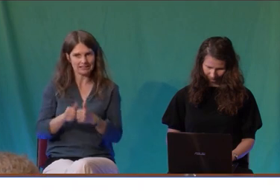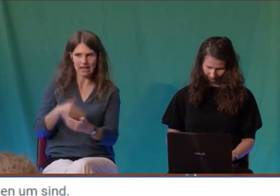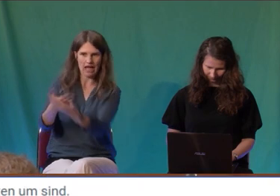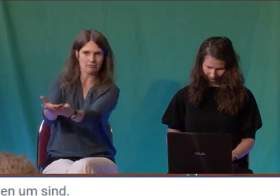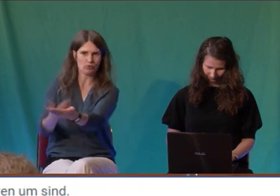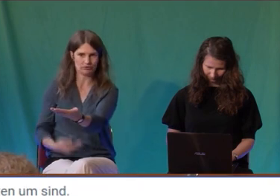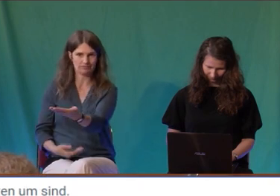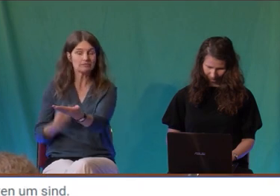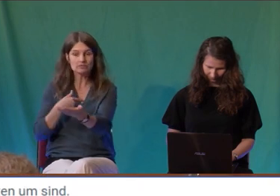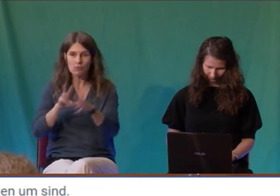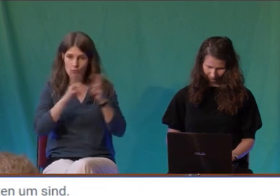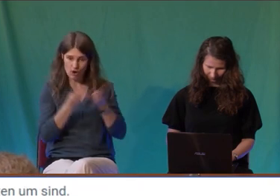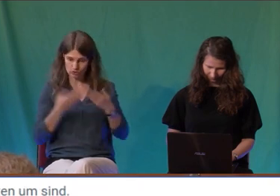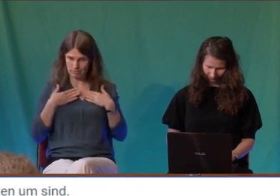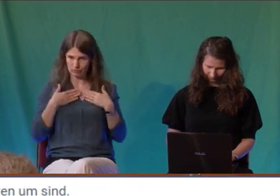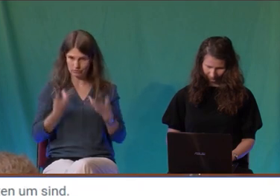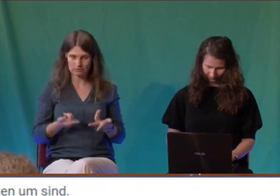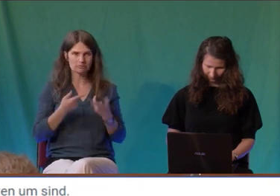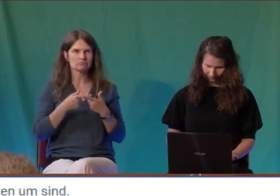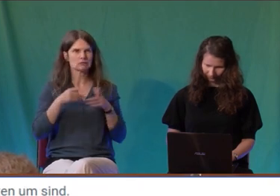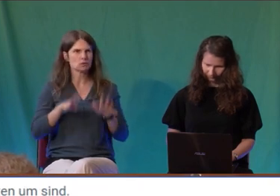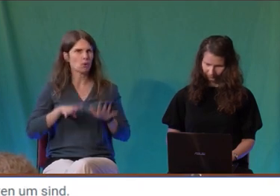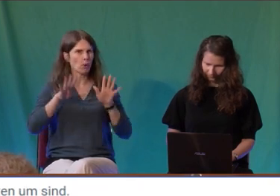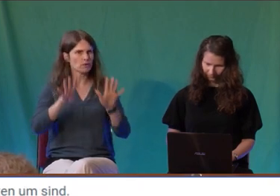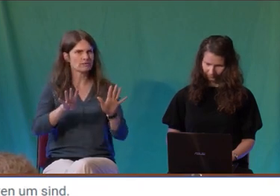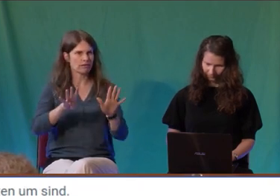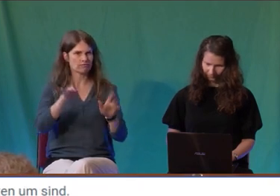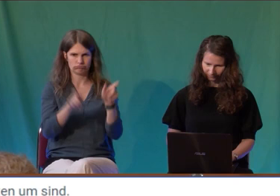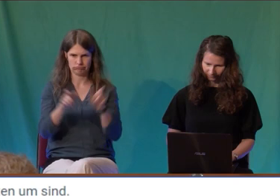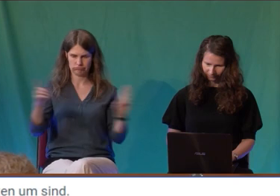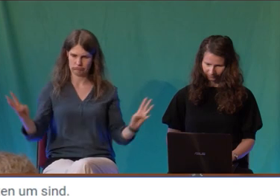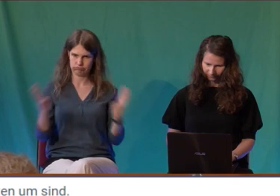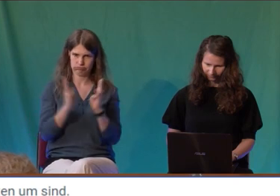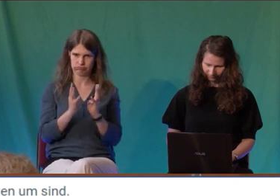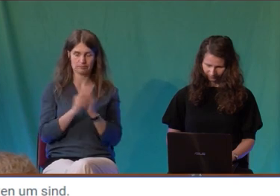in den Workshop waren dort 19 Personen verschiedenster